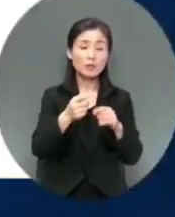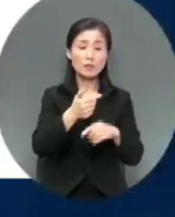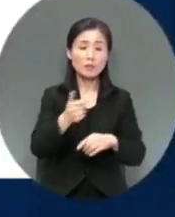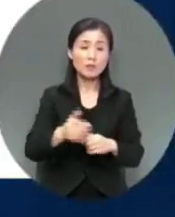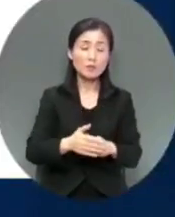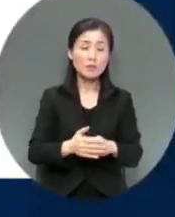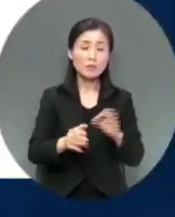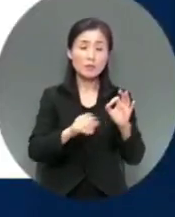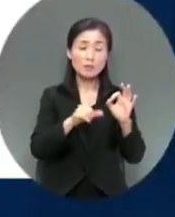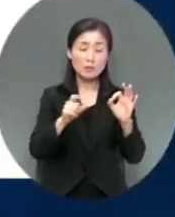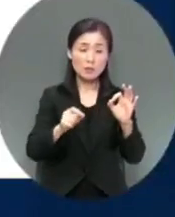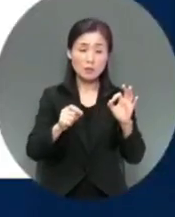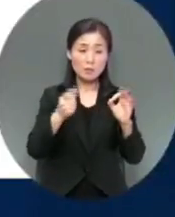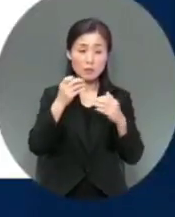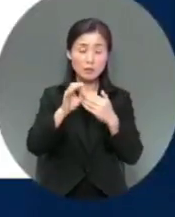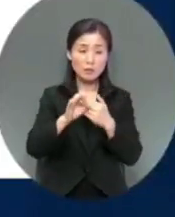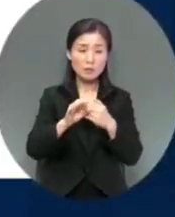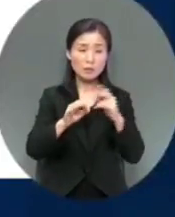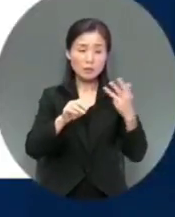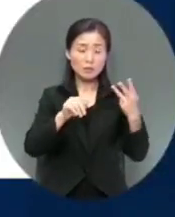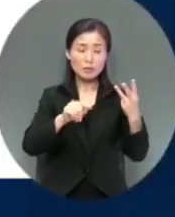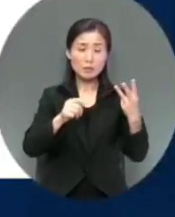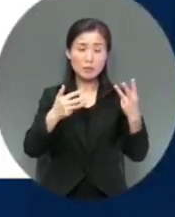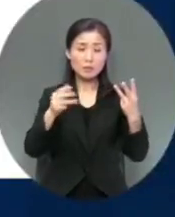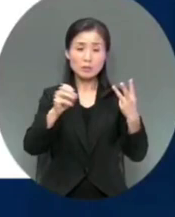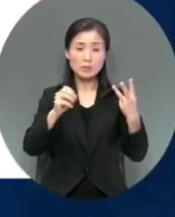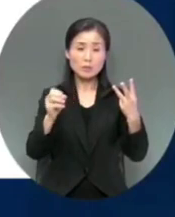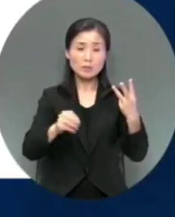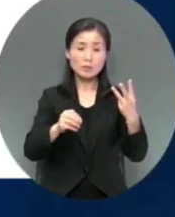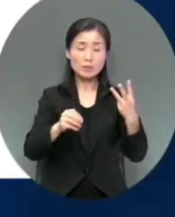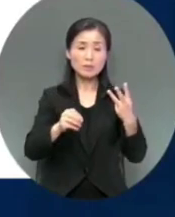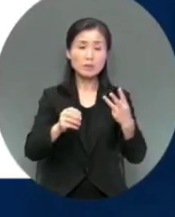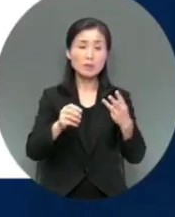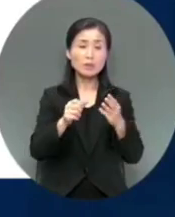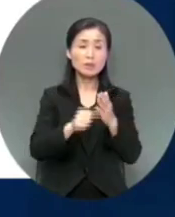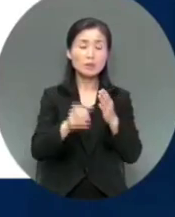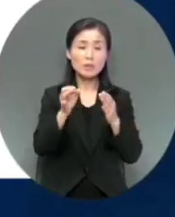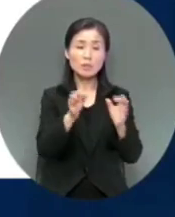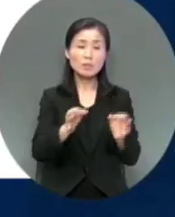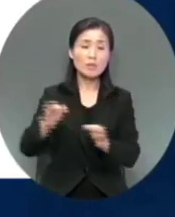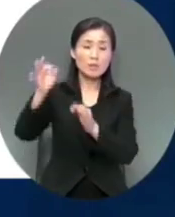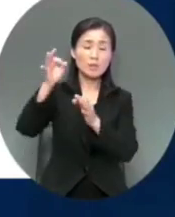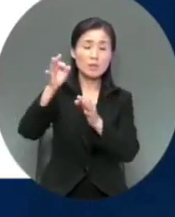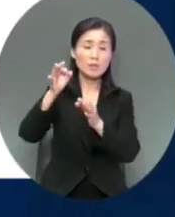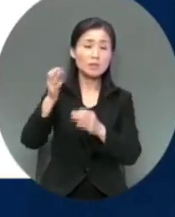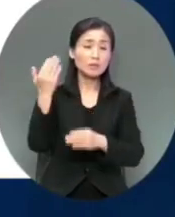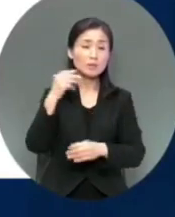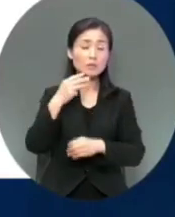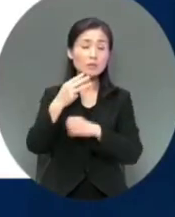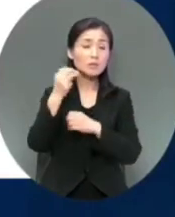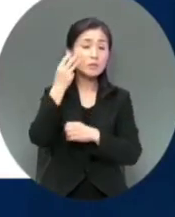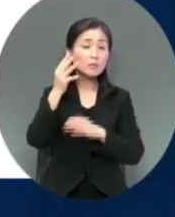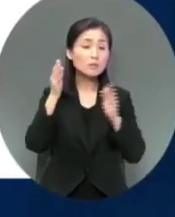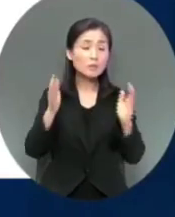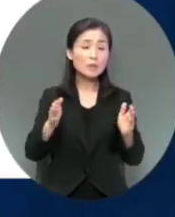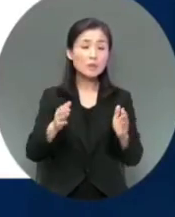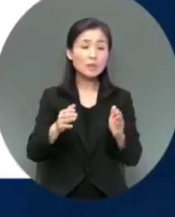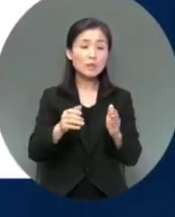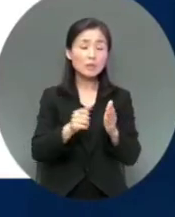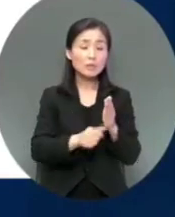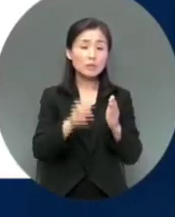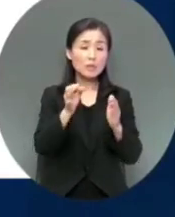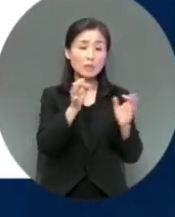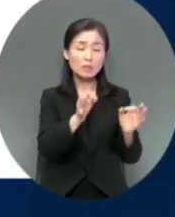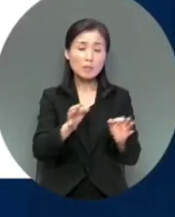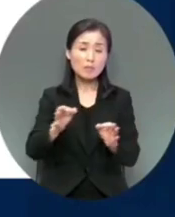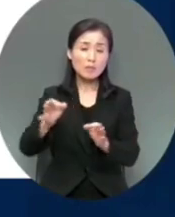지난달 같은 달보다 3.8% 오른 걸뭐더잘 아실 것이고, 최근 3개월 동안 소비자 물가는